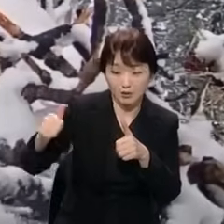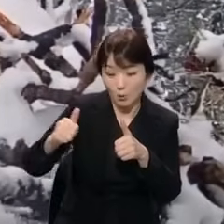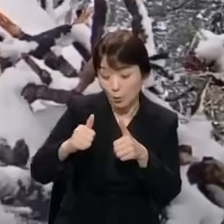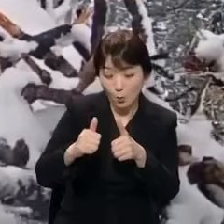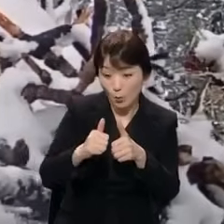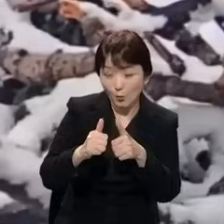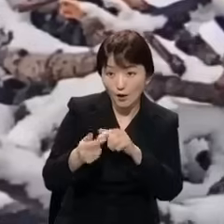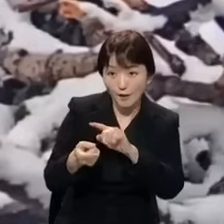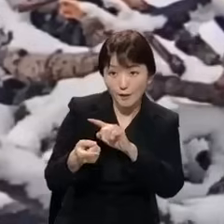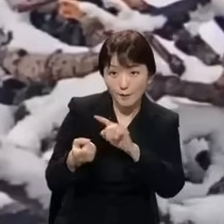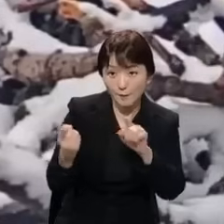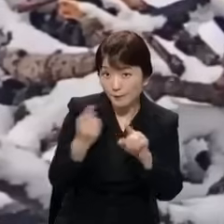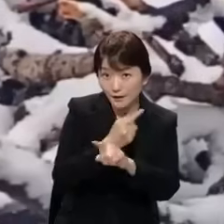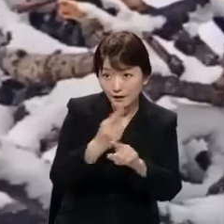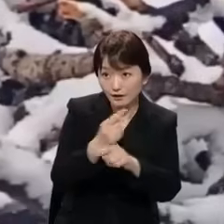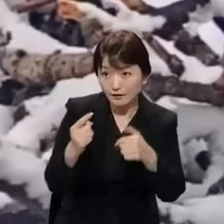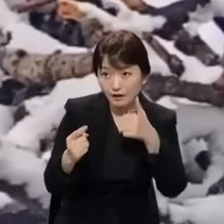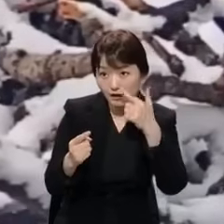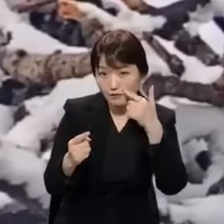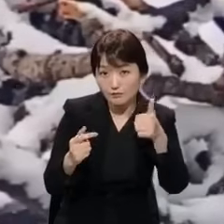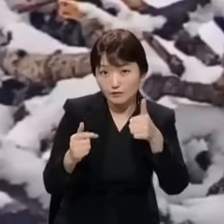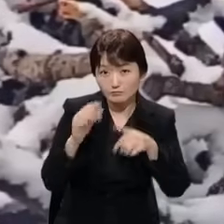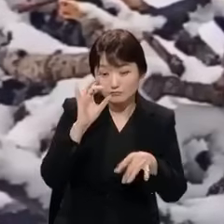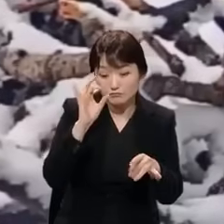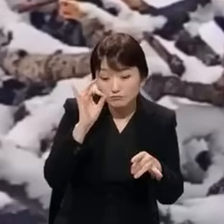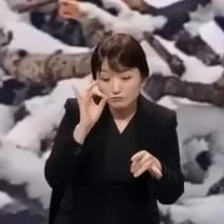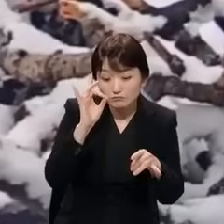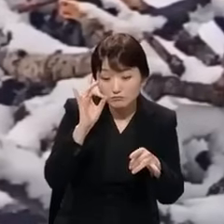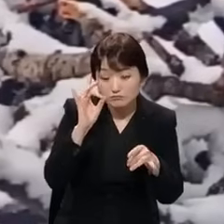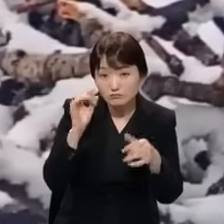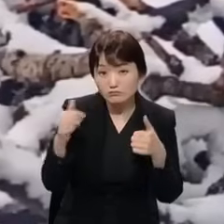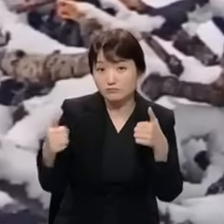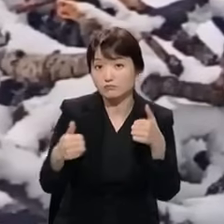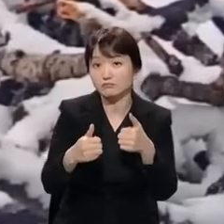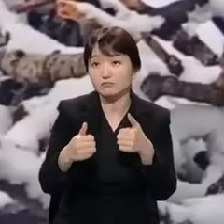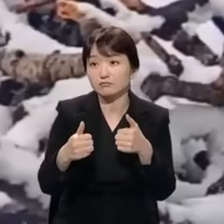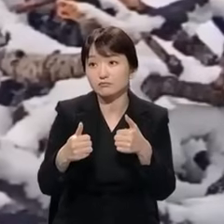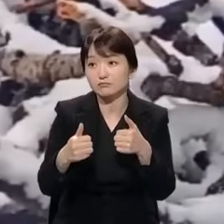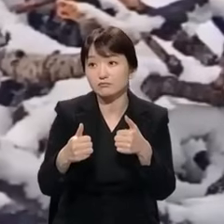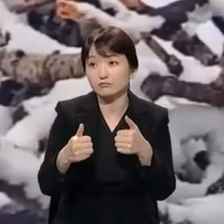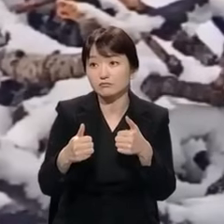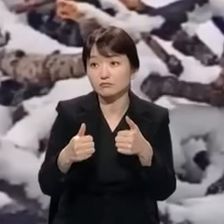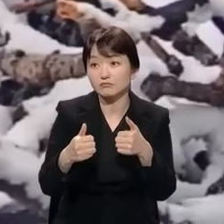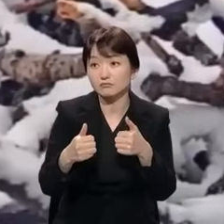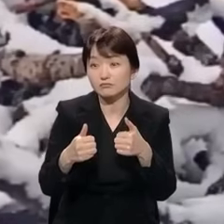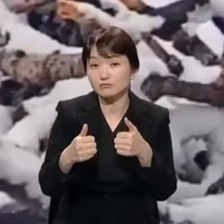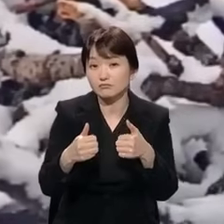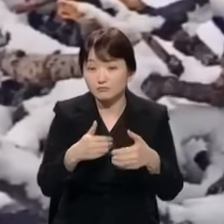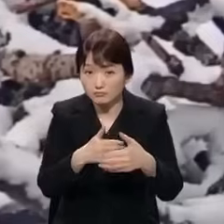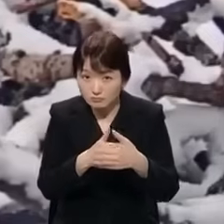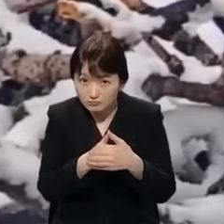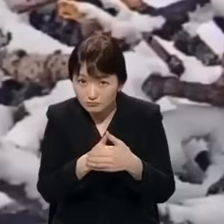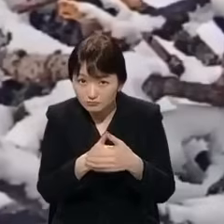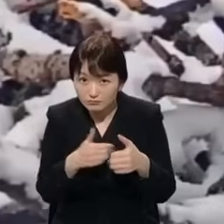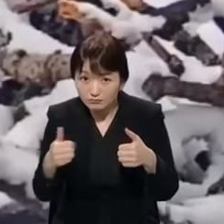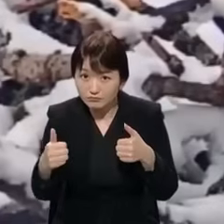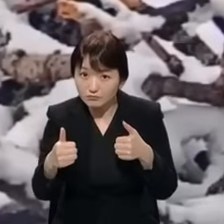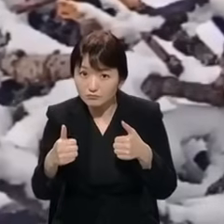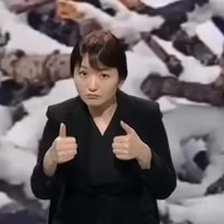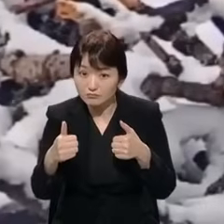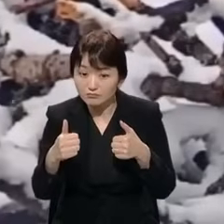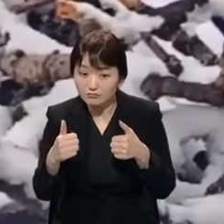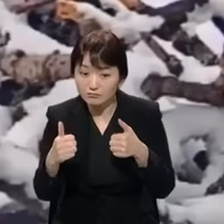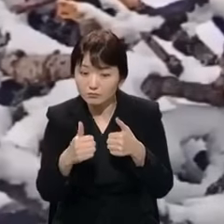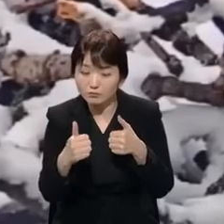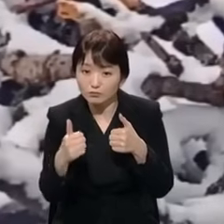시간인데 아빠 독수리 옴짝달싹도 하지 않습니다. 지금 이 자기가 애를 키우겠다고요? 그러게요. 그러자 아내가